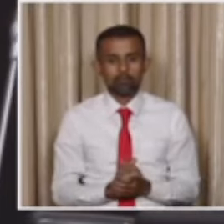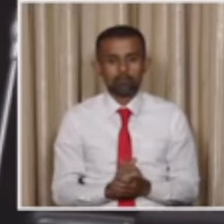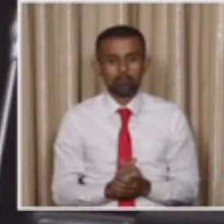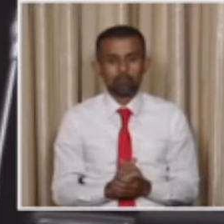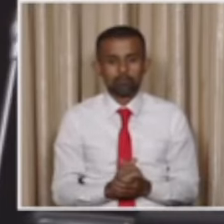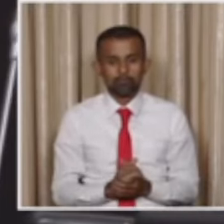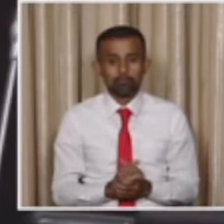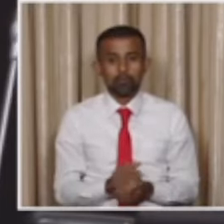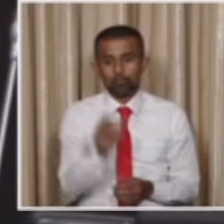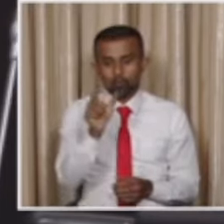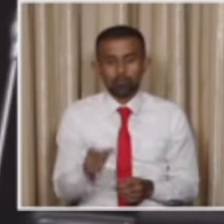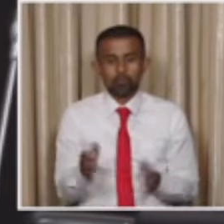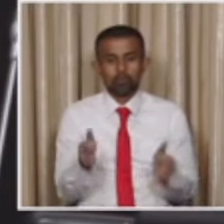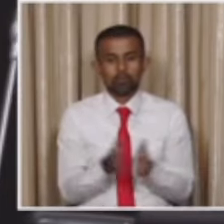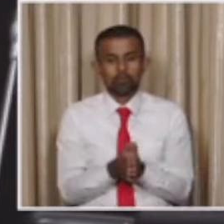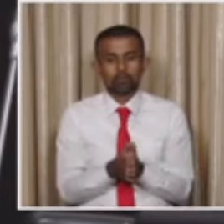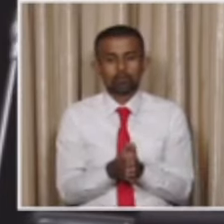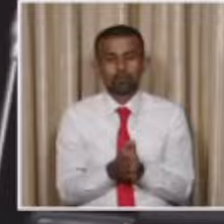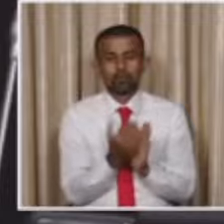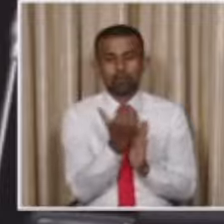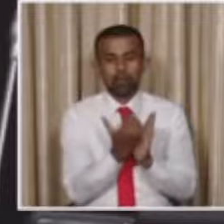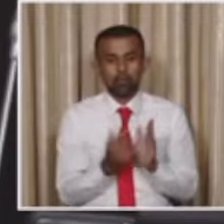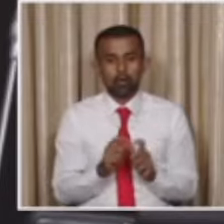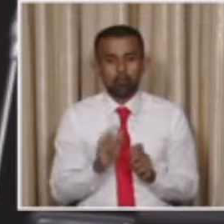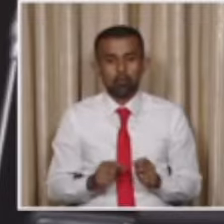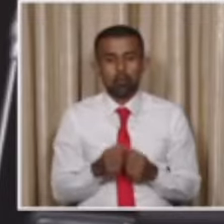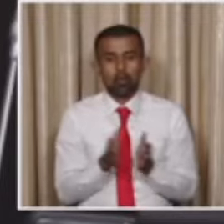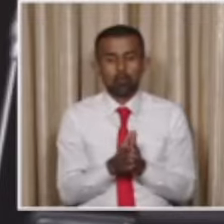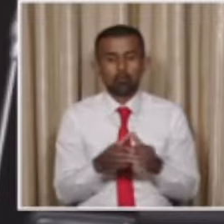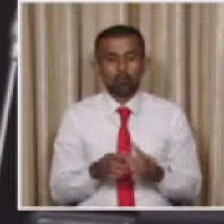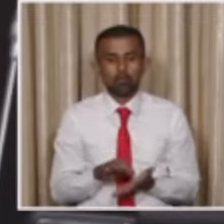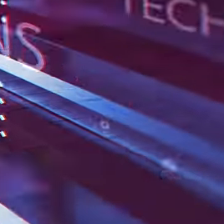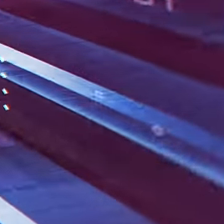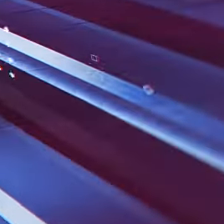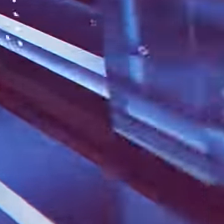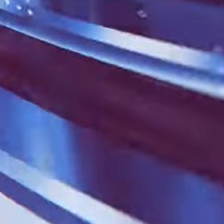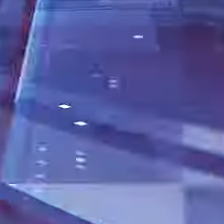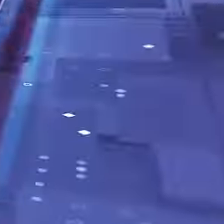කරුණාකරලා ඔබතුමා ඇතුළු විවස්ථාදායක සභාවේ සීලු දෙන එකතු වෙලා තීන්දුවක් ගන්නවා.